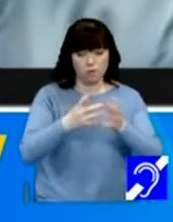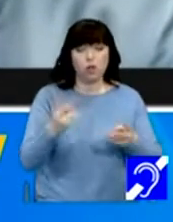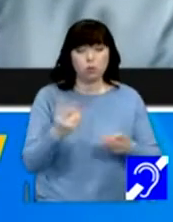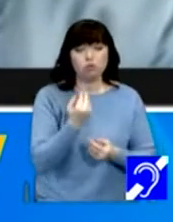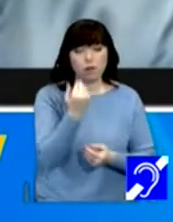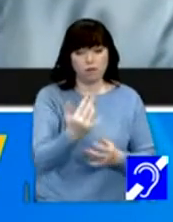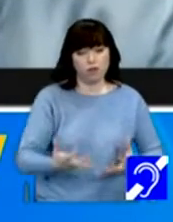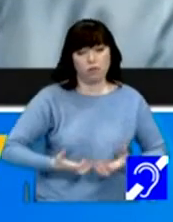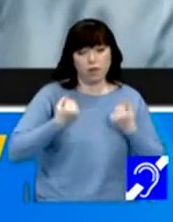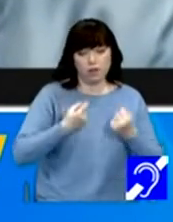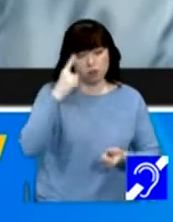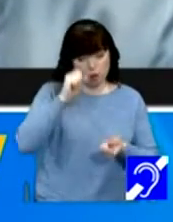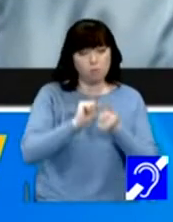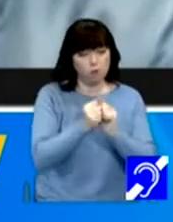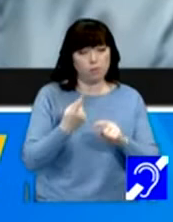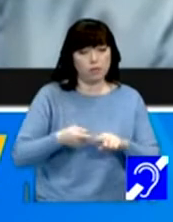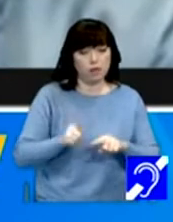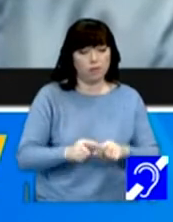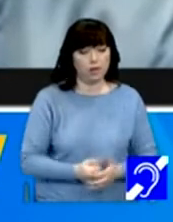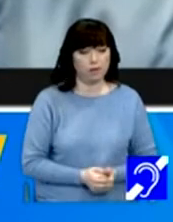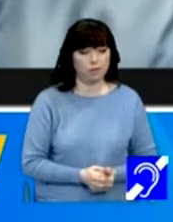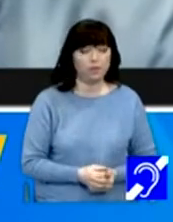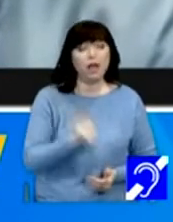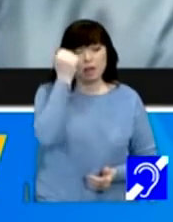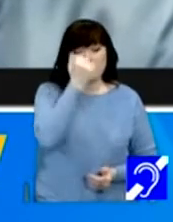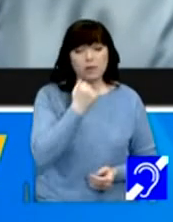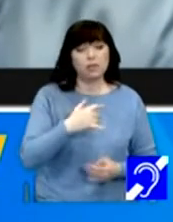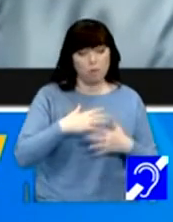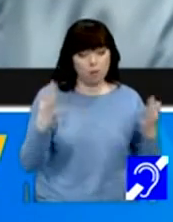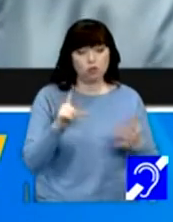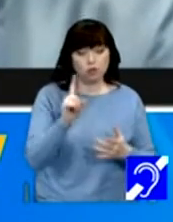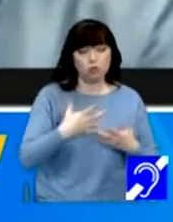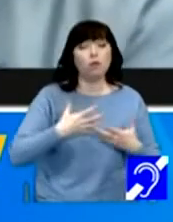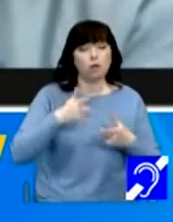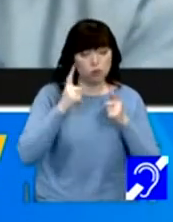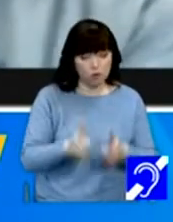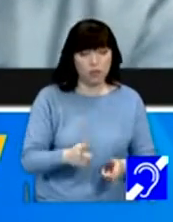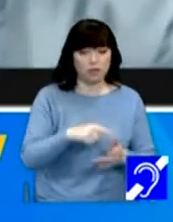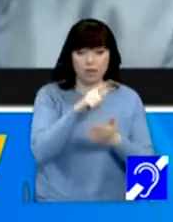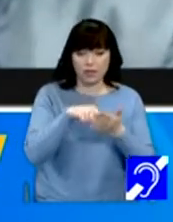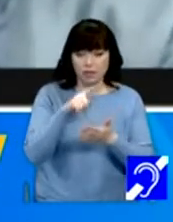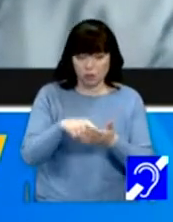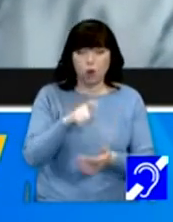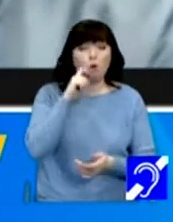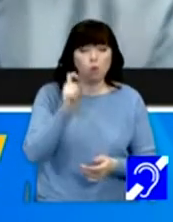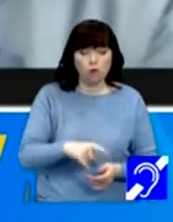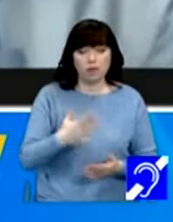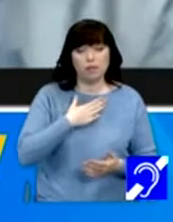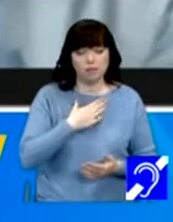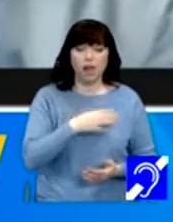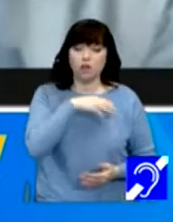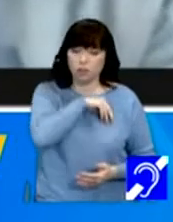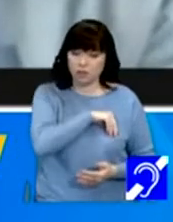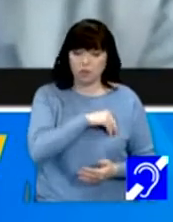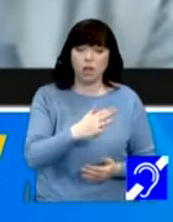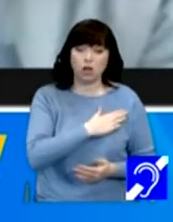Пожалуйста, помните об этом. Святослав, спасибо вам огромное, что вы приняли наше приглашение. Украина в наших сердцах и душах. В